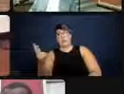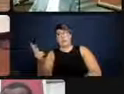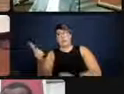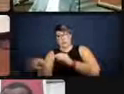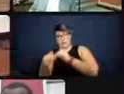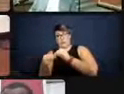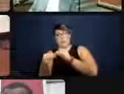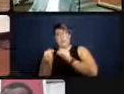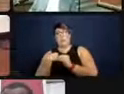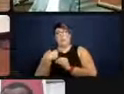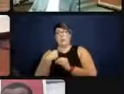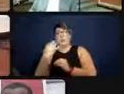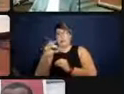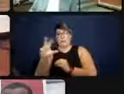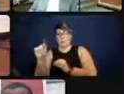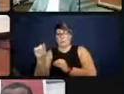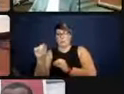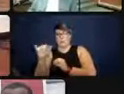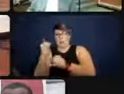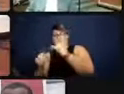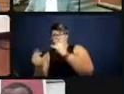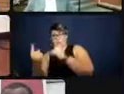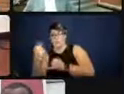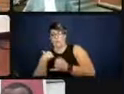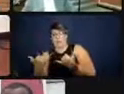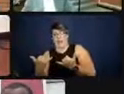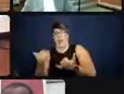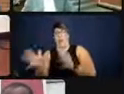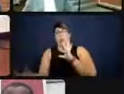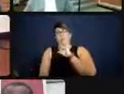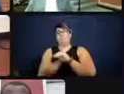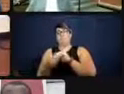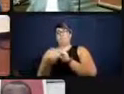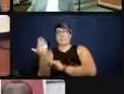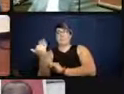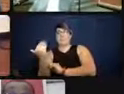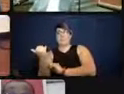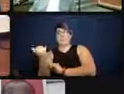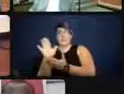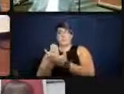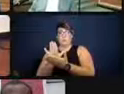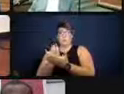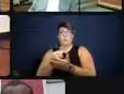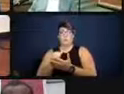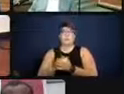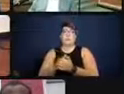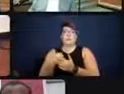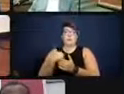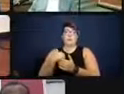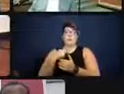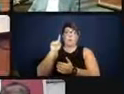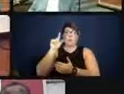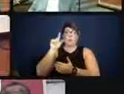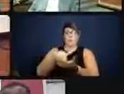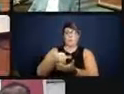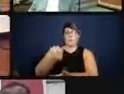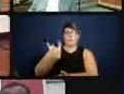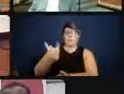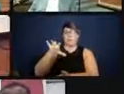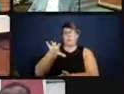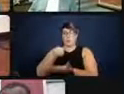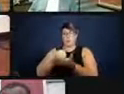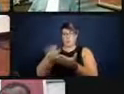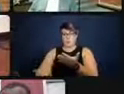2018 2018 و2019 بعض المدارس الأخرى، وفي 2019 و2020 أصبح لدينا